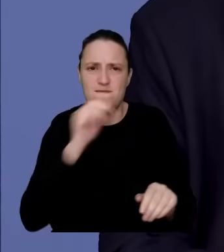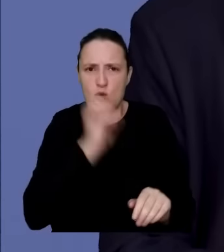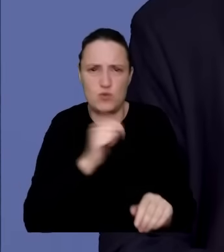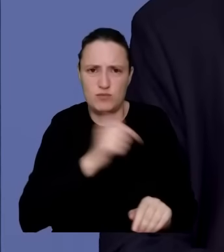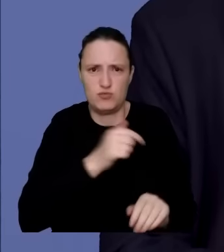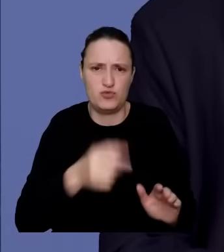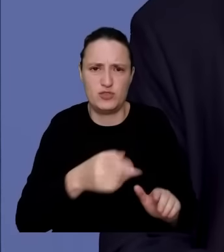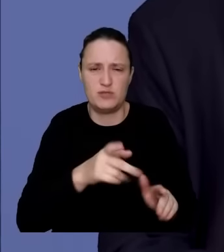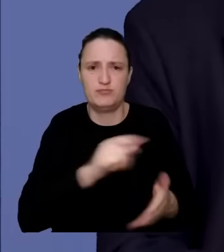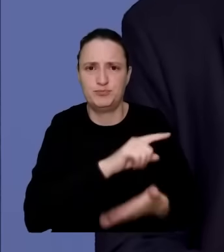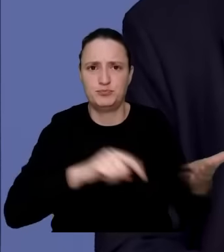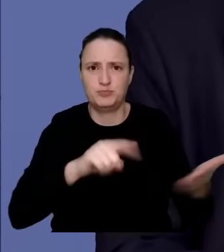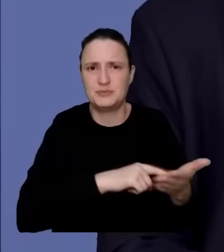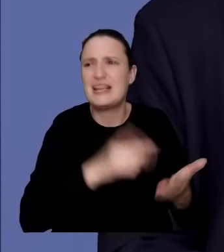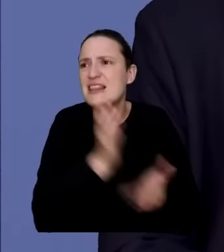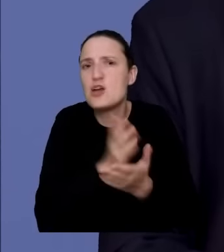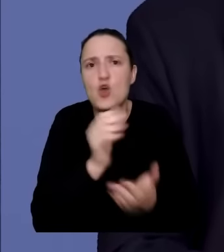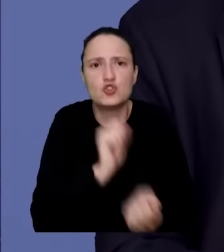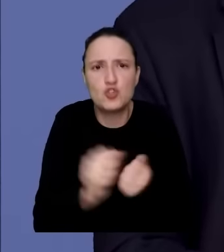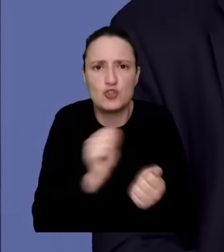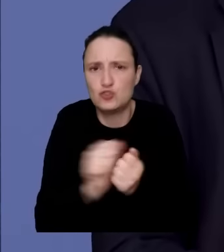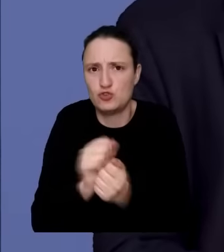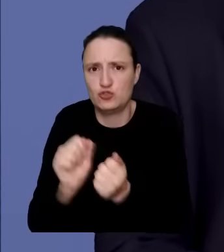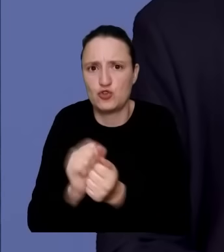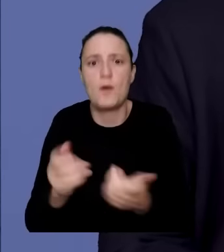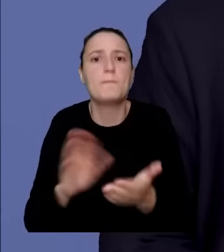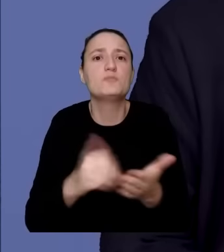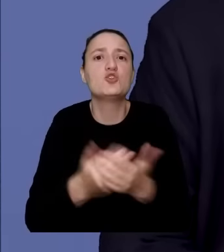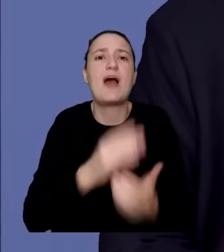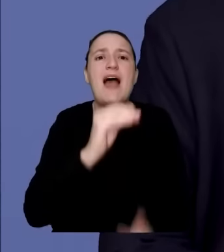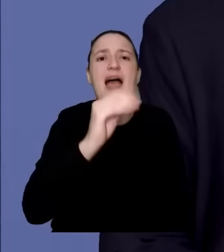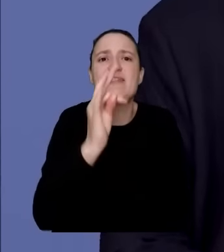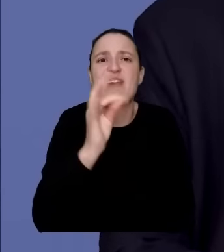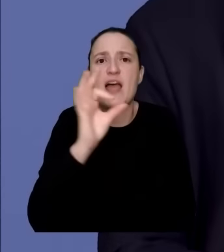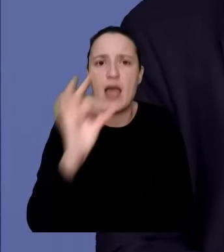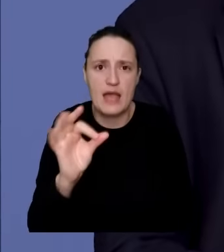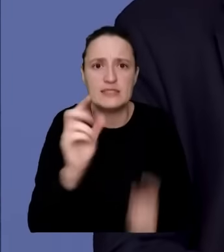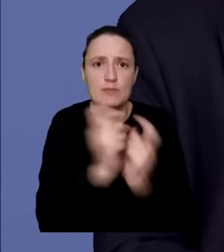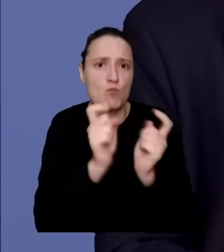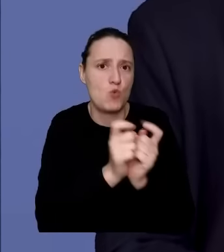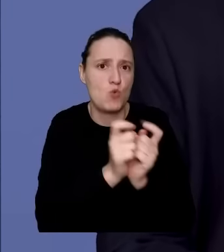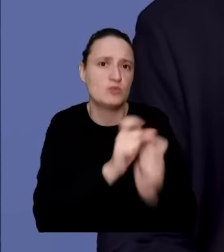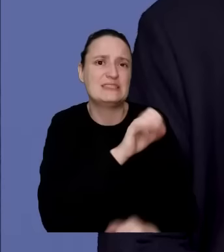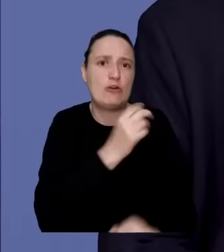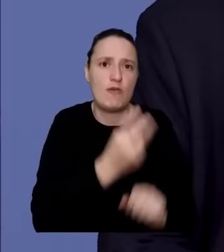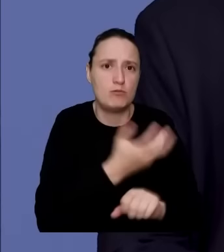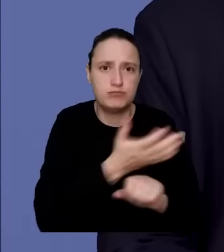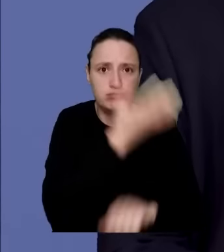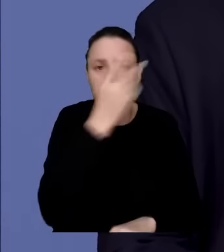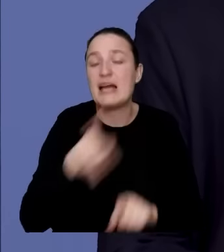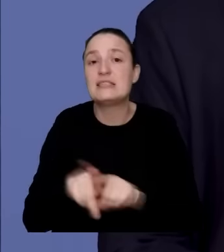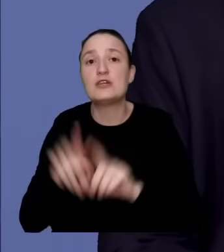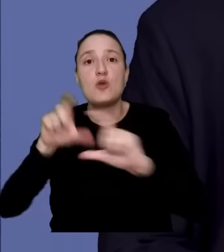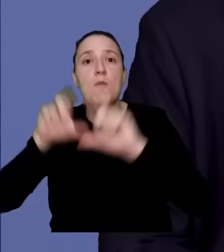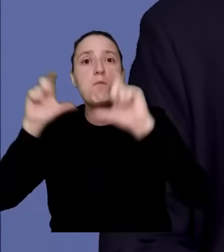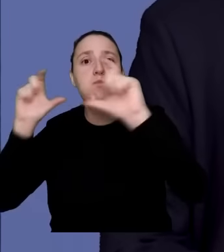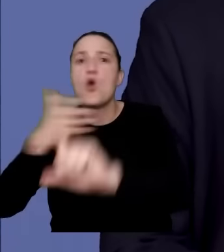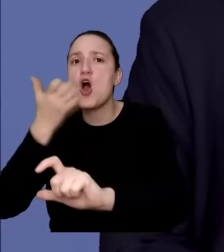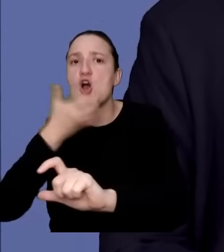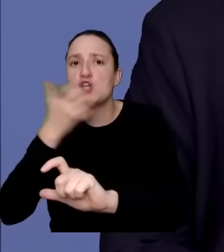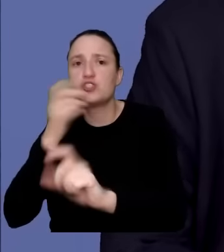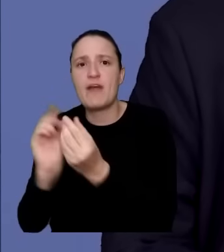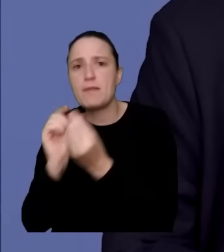niesie nam tylko same szkody No weźmy pod uwagę ETS dyrektywę budynkową niedługo będziemy płacić podatki od